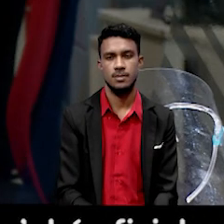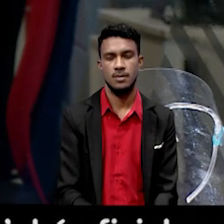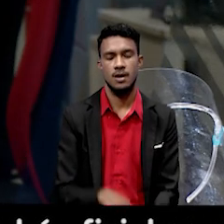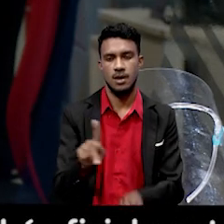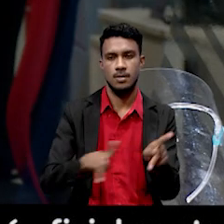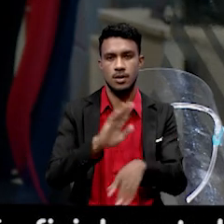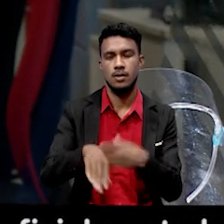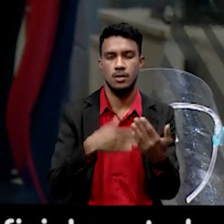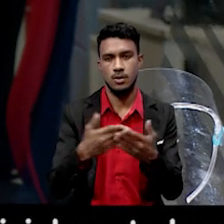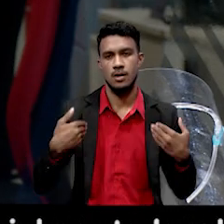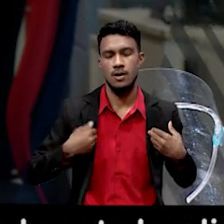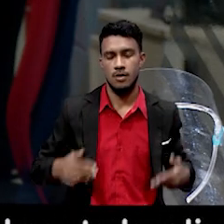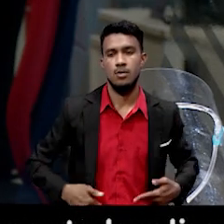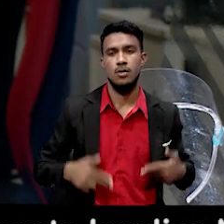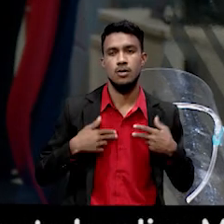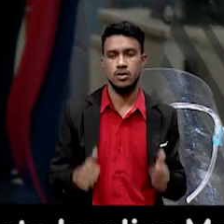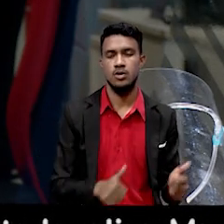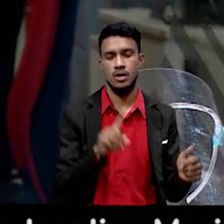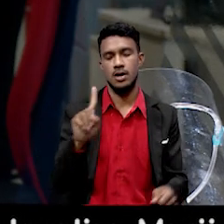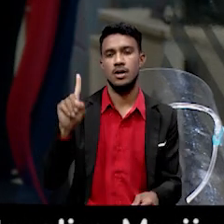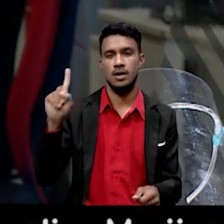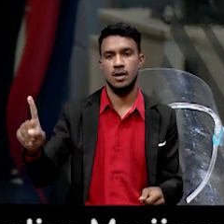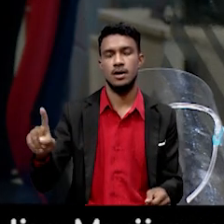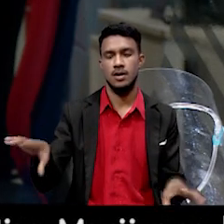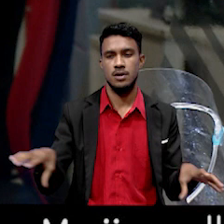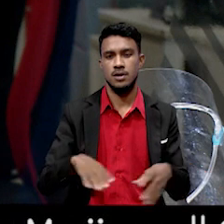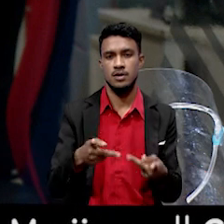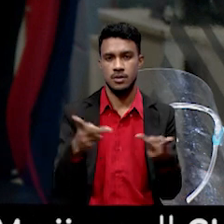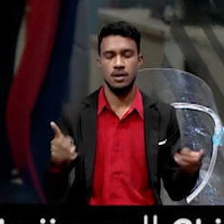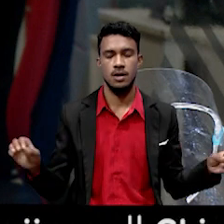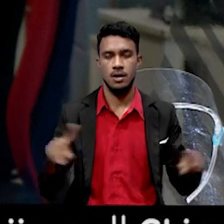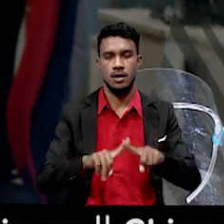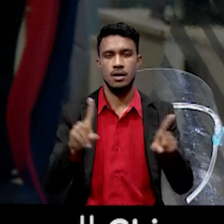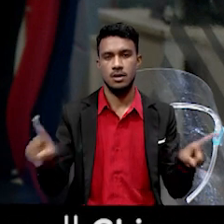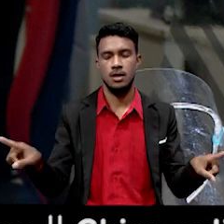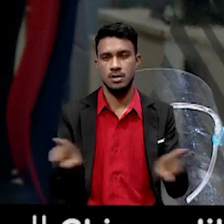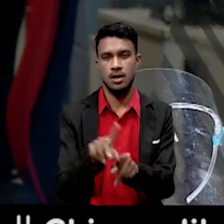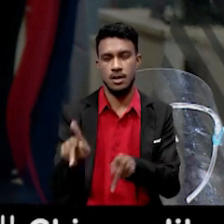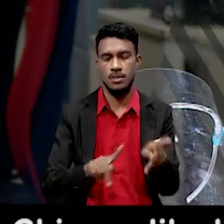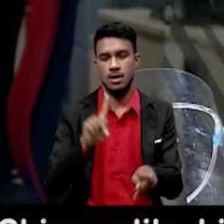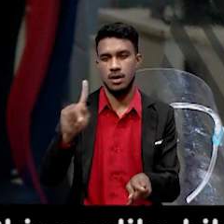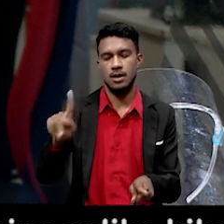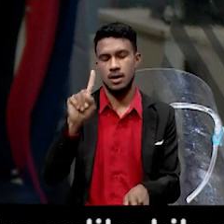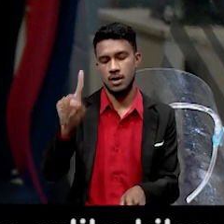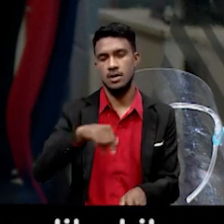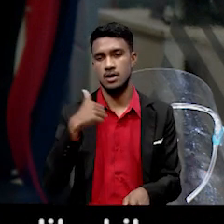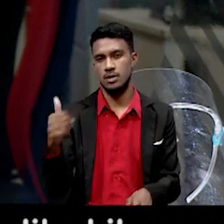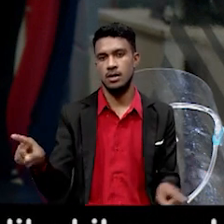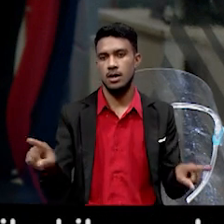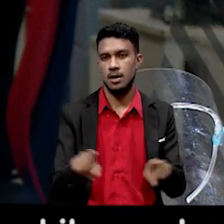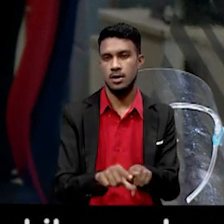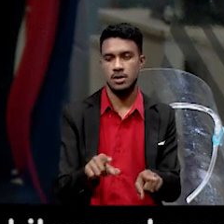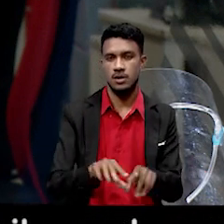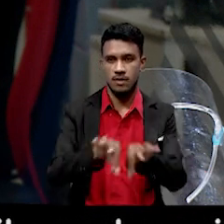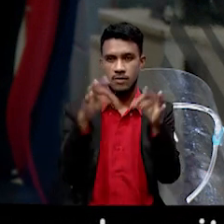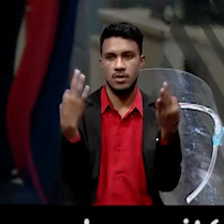Tema hotu ya moris ne moris tuir idek-idek ne ritmo rasik ne bela hanesang entre ema ide ho eme de seluk hanesang